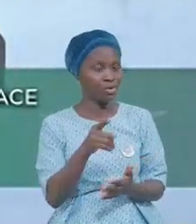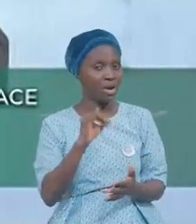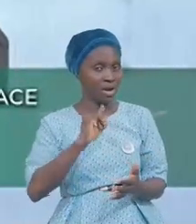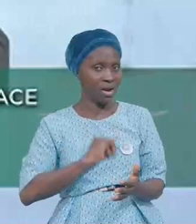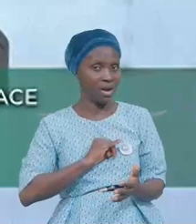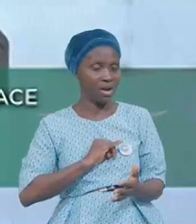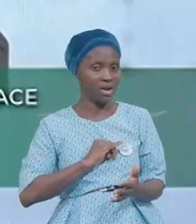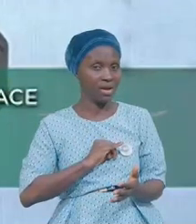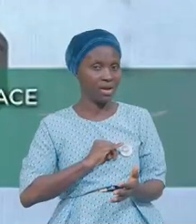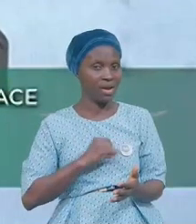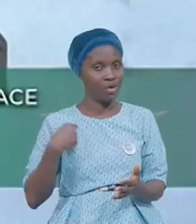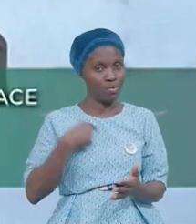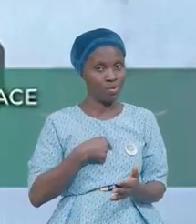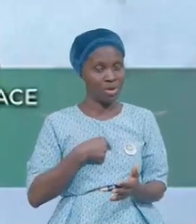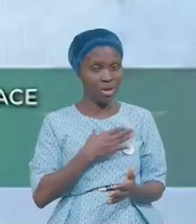nous et eux,